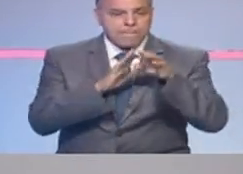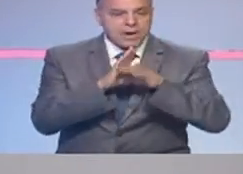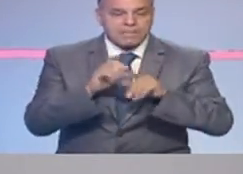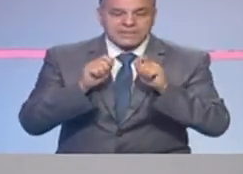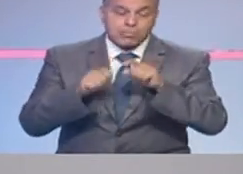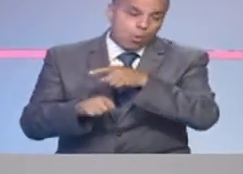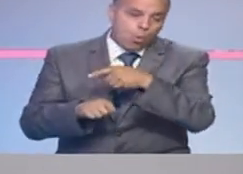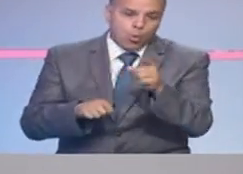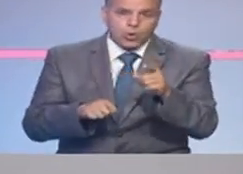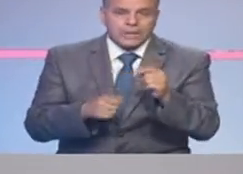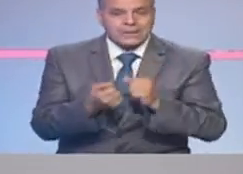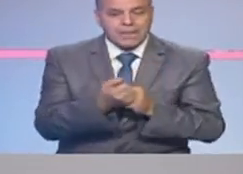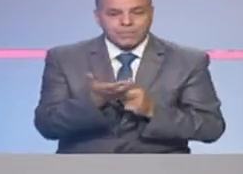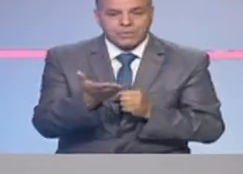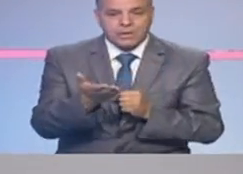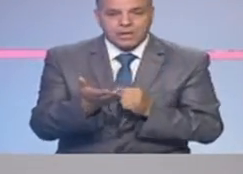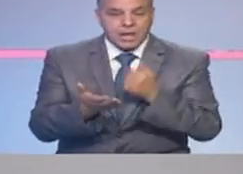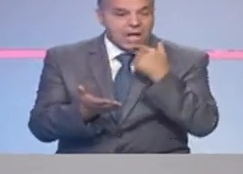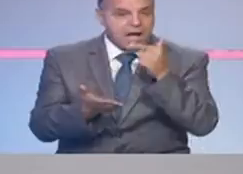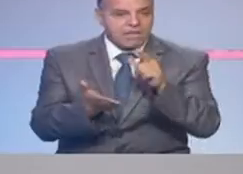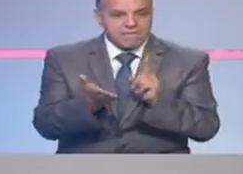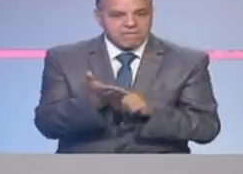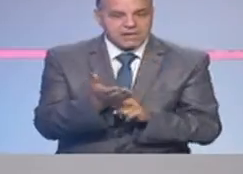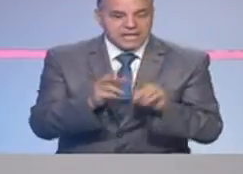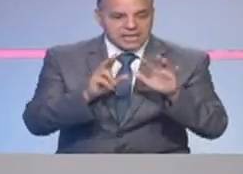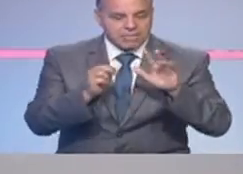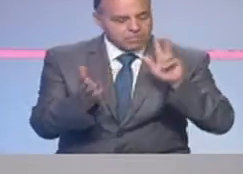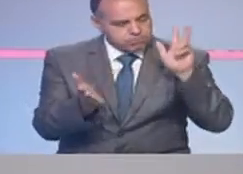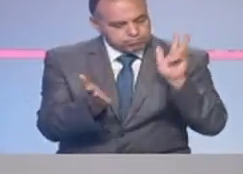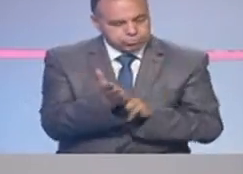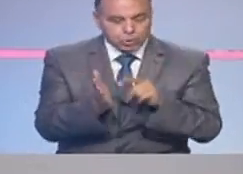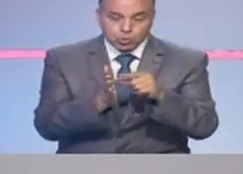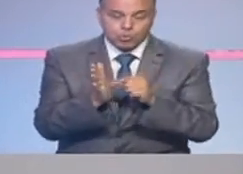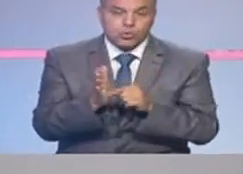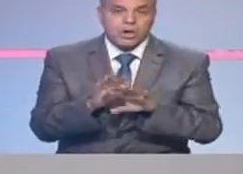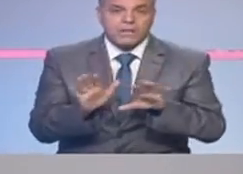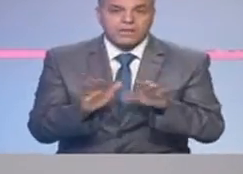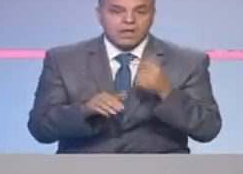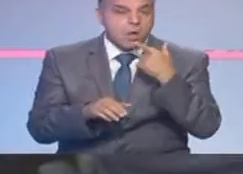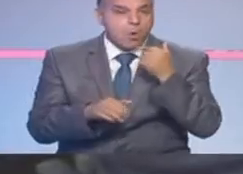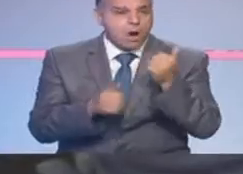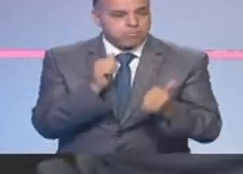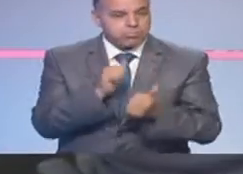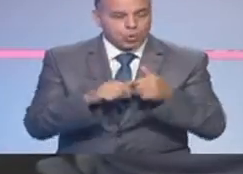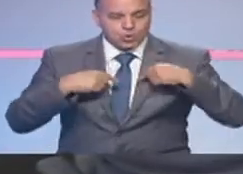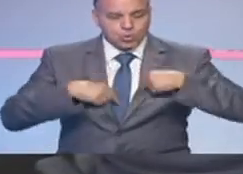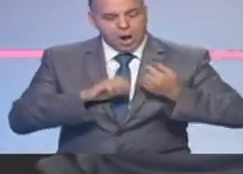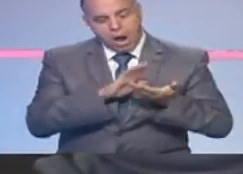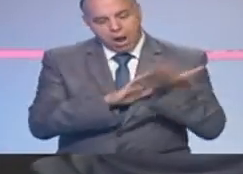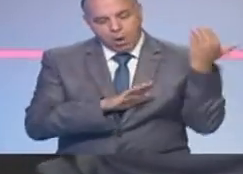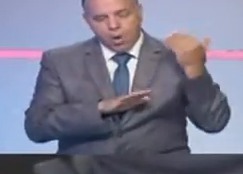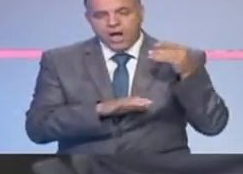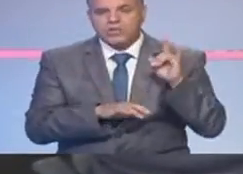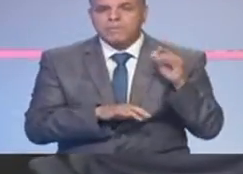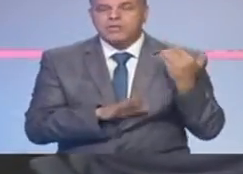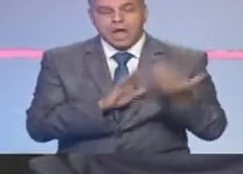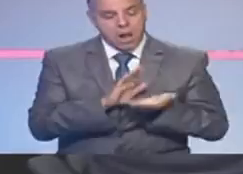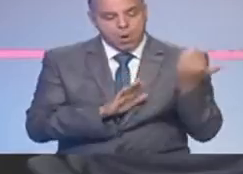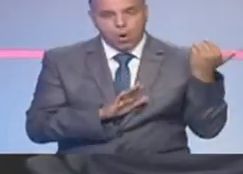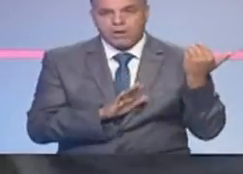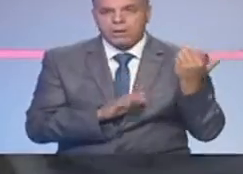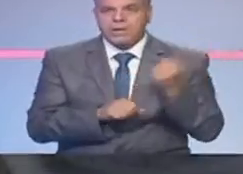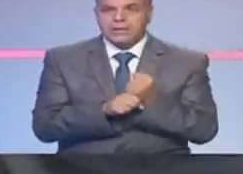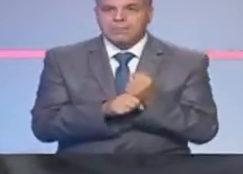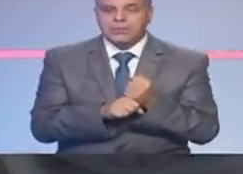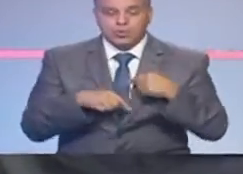السياسيه الداعمه لها تفعيل الفصل ثماني من الدستور واعفاء رئيس الحكومه هشام المشيشي من